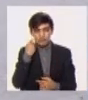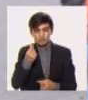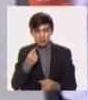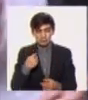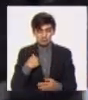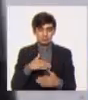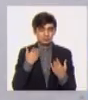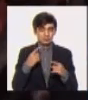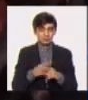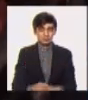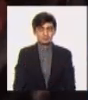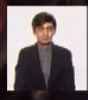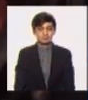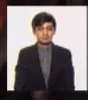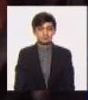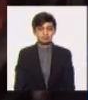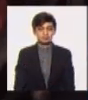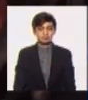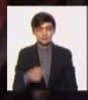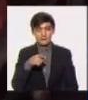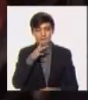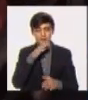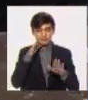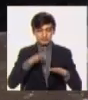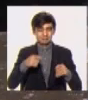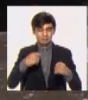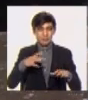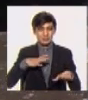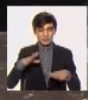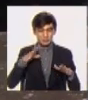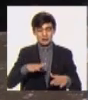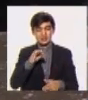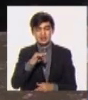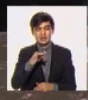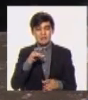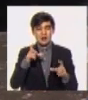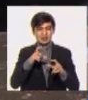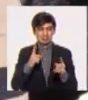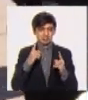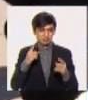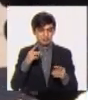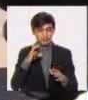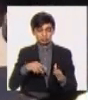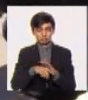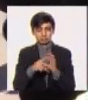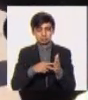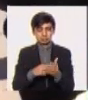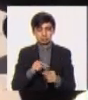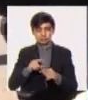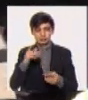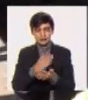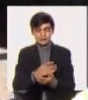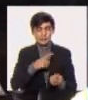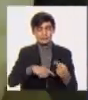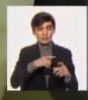копеечку. В это же время торговцы на рынках и супермаркеты поднимают цены. В управлении предпринимательства уверяют,